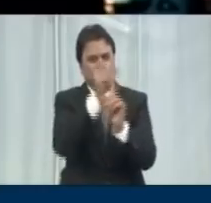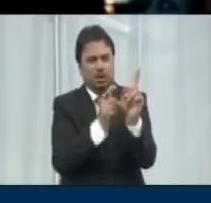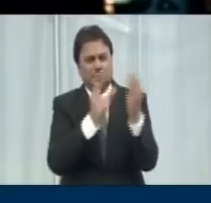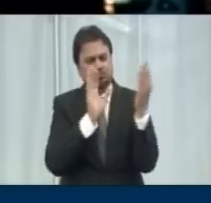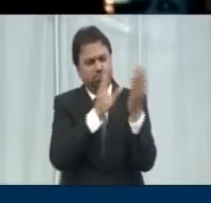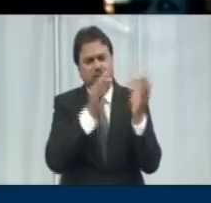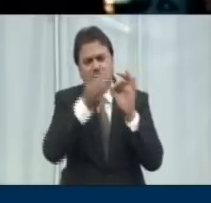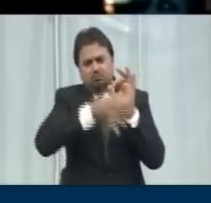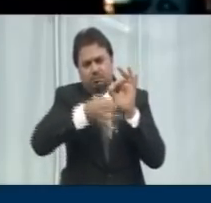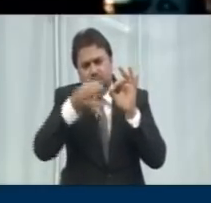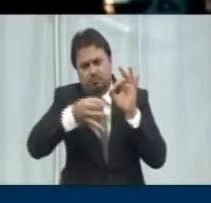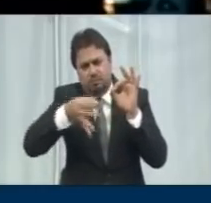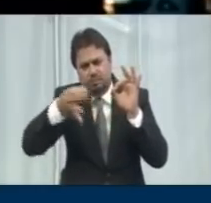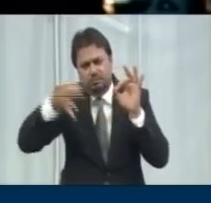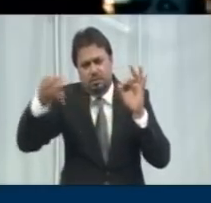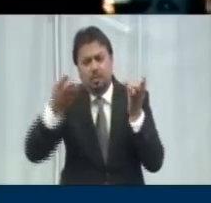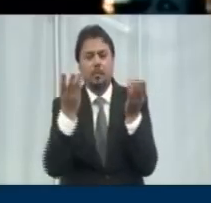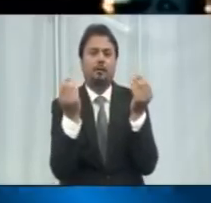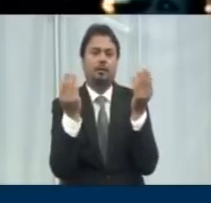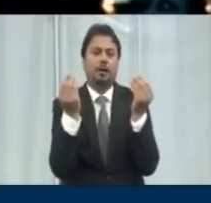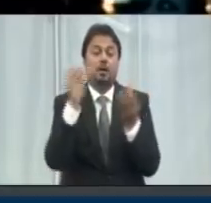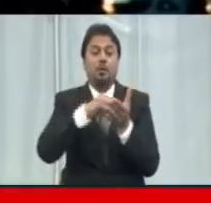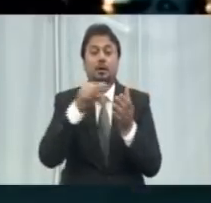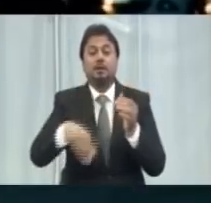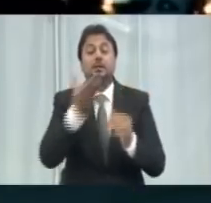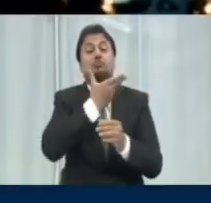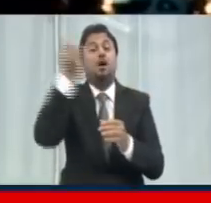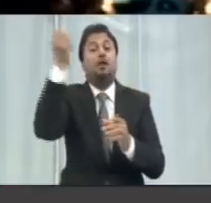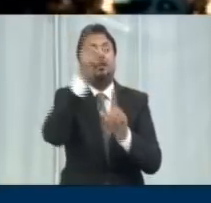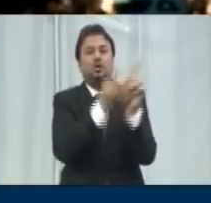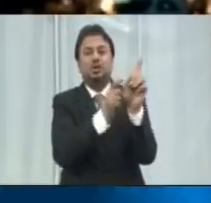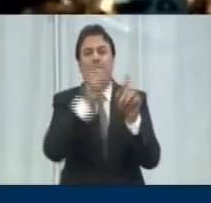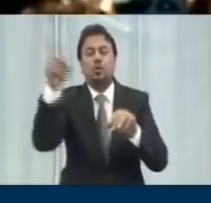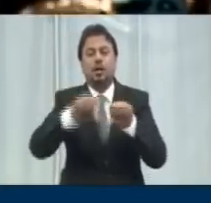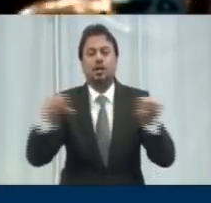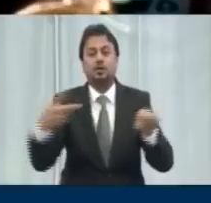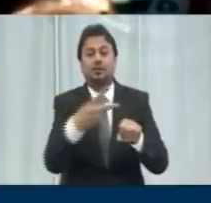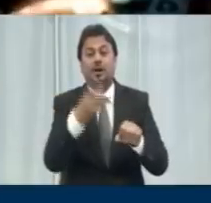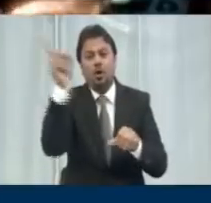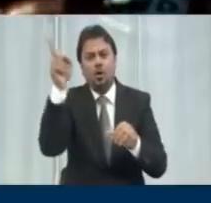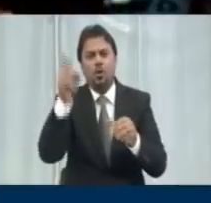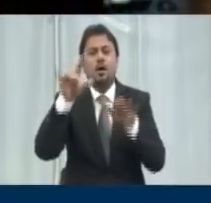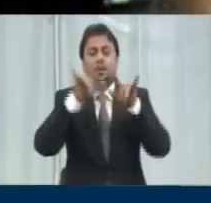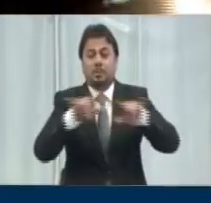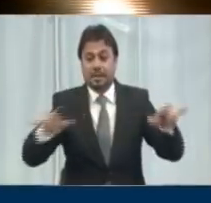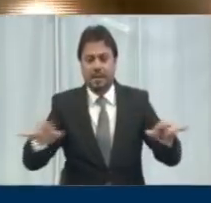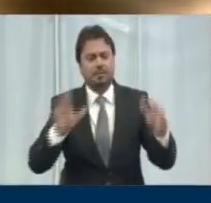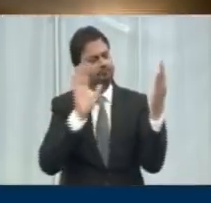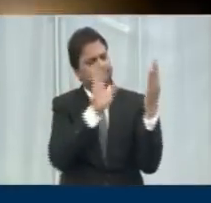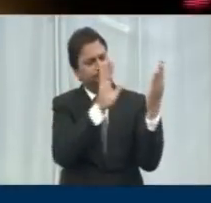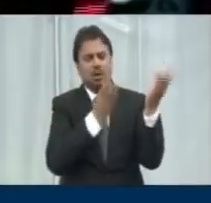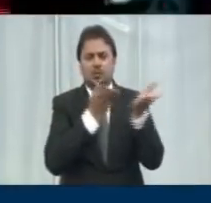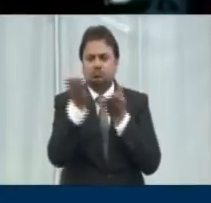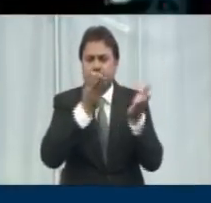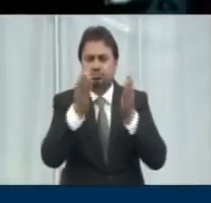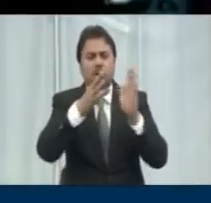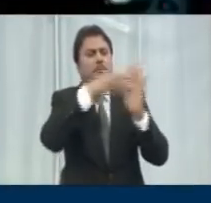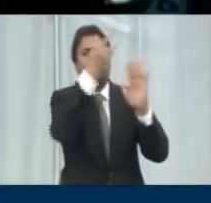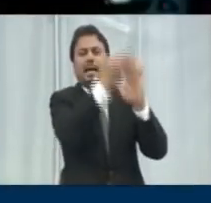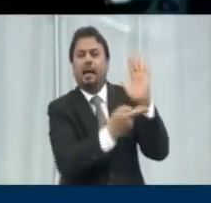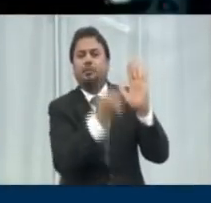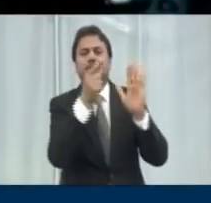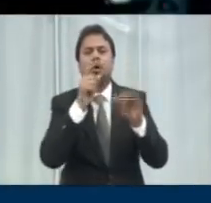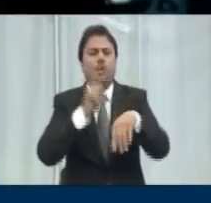من النقاط، إضافة إلى محافظ النجف، كان هنالك لقاء في مطار النجف حول جدول أعمال